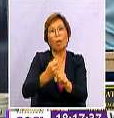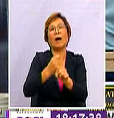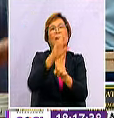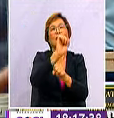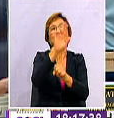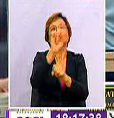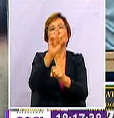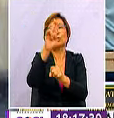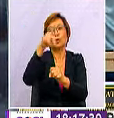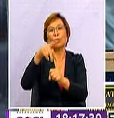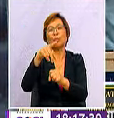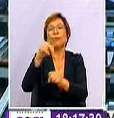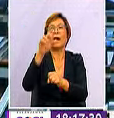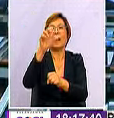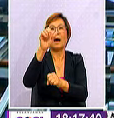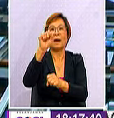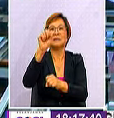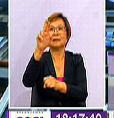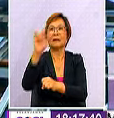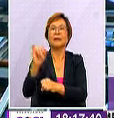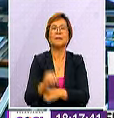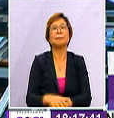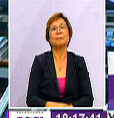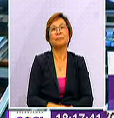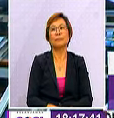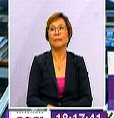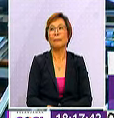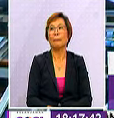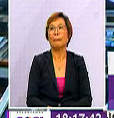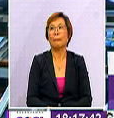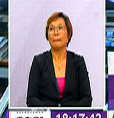SRI. Datuk Yang di-Pertua,